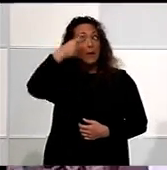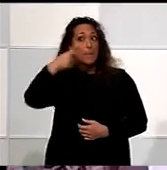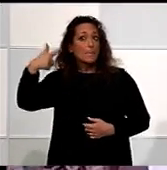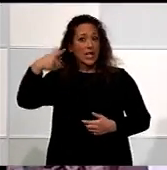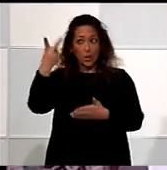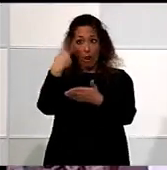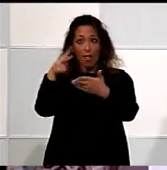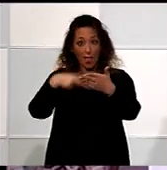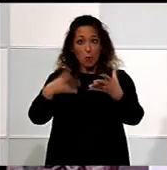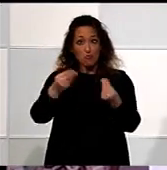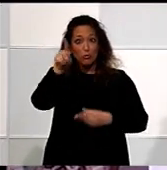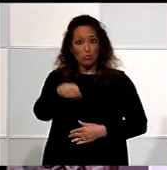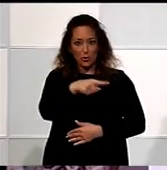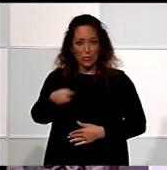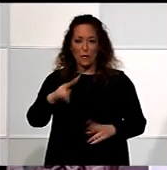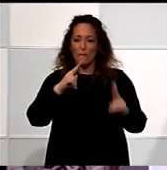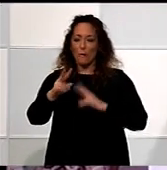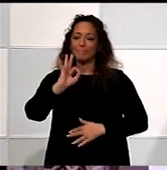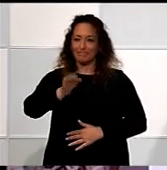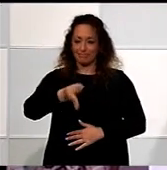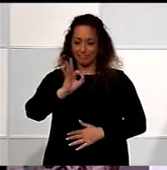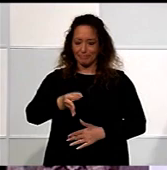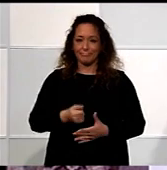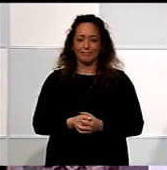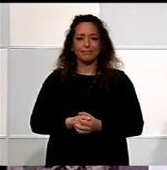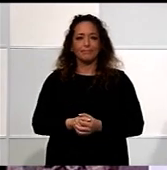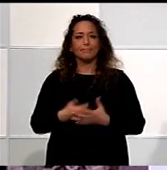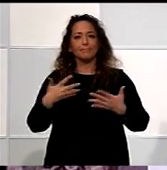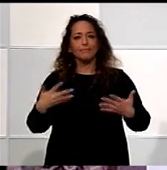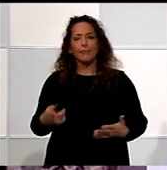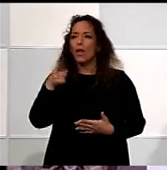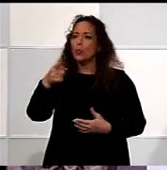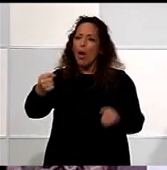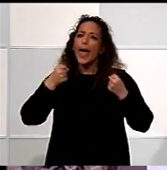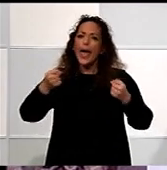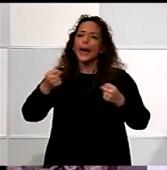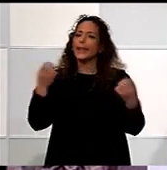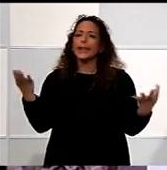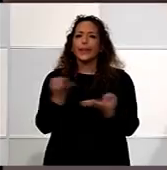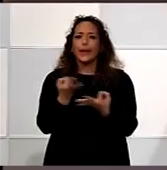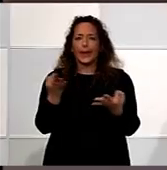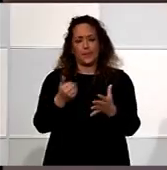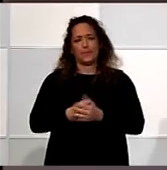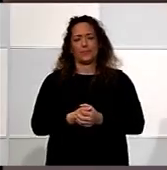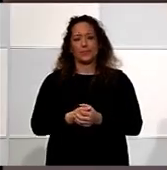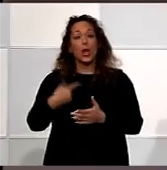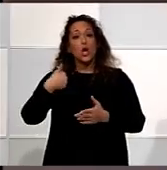Molt. Senyor Baltasar, Majestat, quin exercici fa vostè? Jo vaig